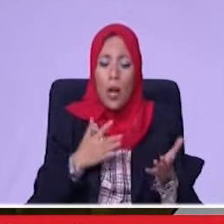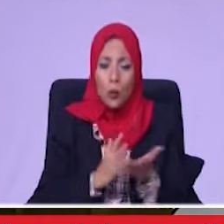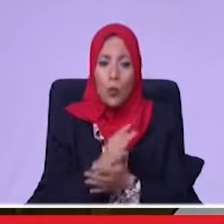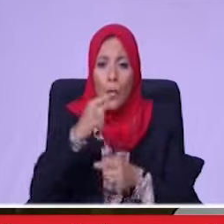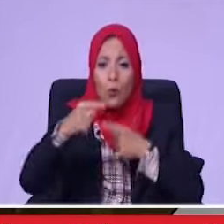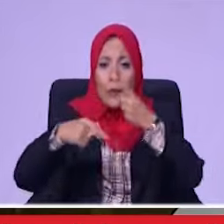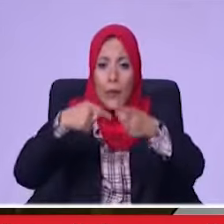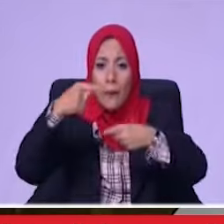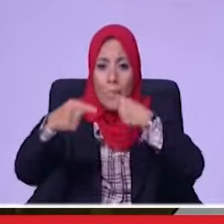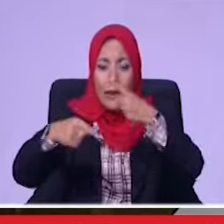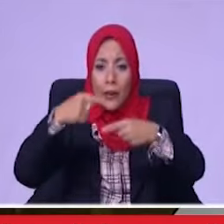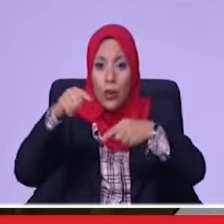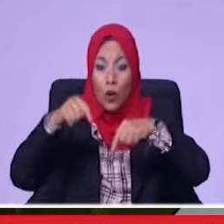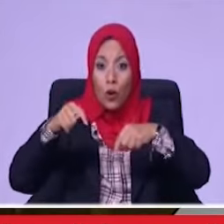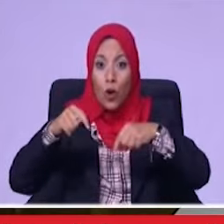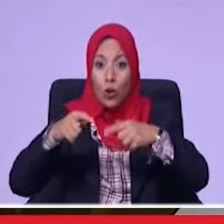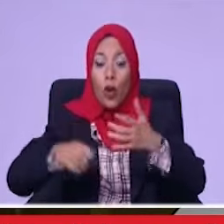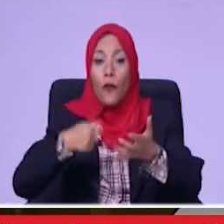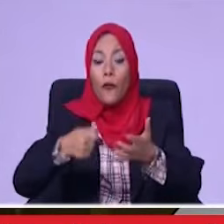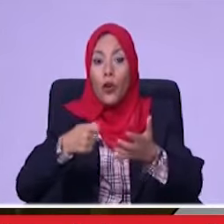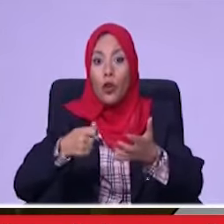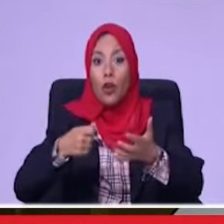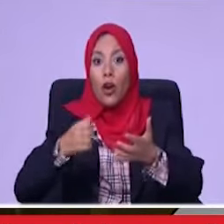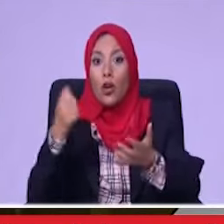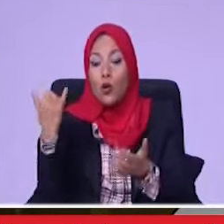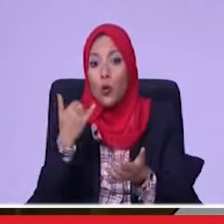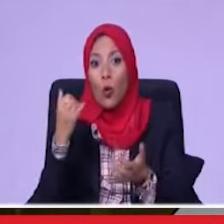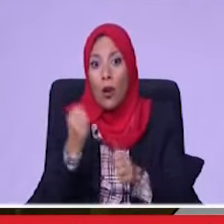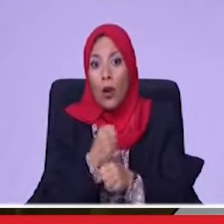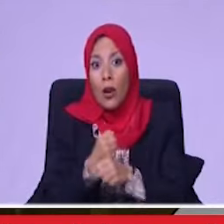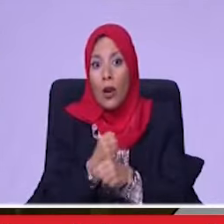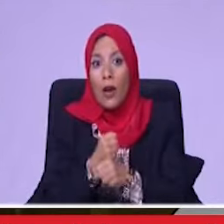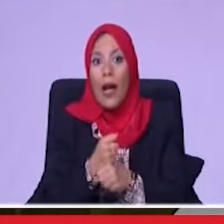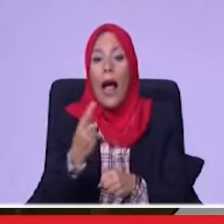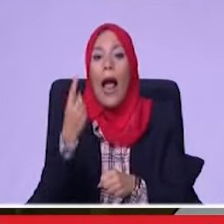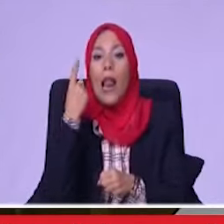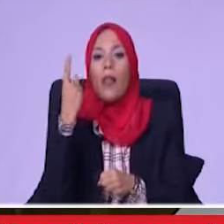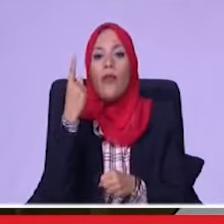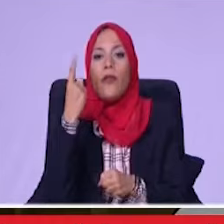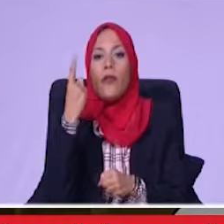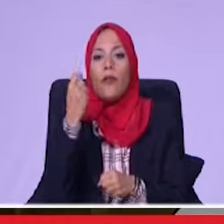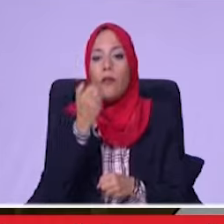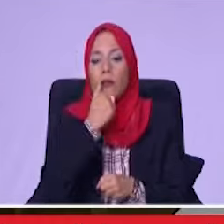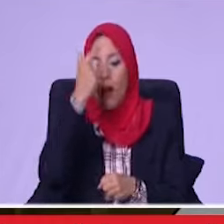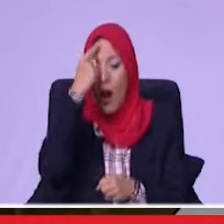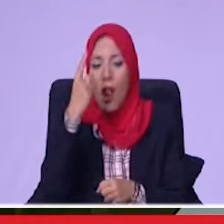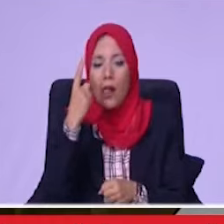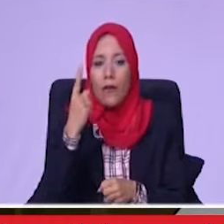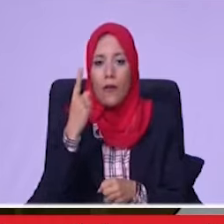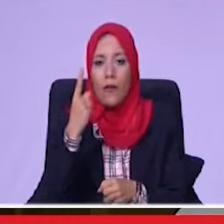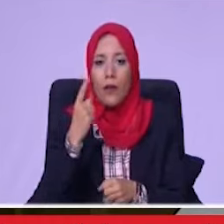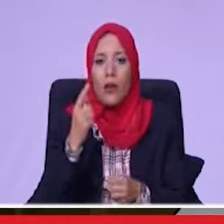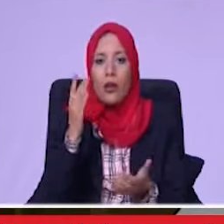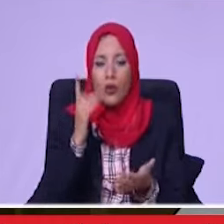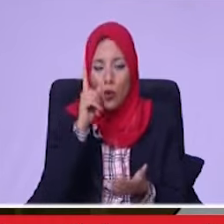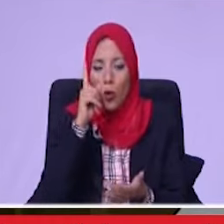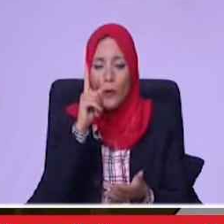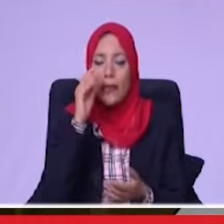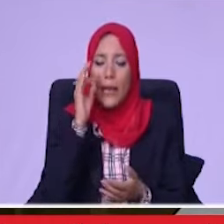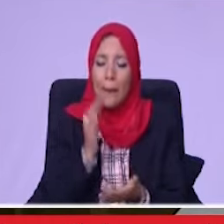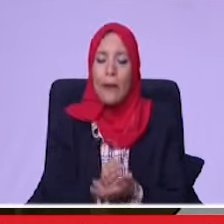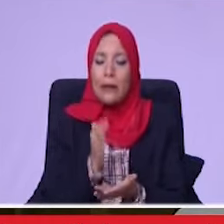ان شاء الله. خطتنا السنة دي بإذن الله 1000 جهاز عروسة ان شاء الله بإذن الله. احنا خطتنا السنة دي ان شاء الله بإذن